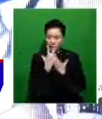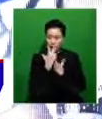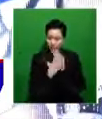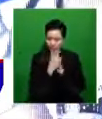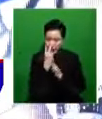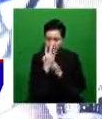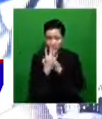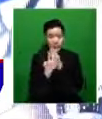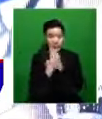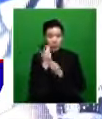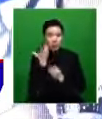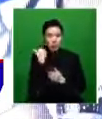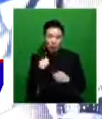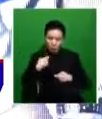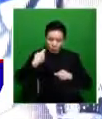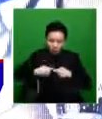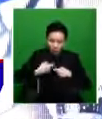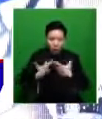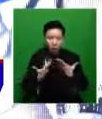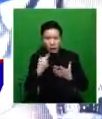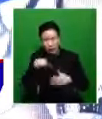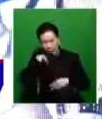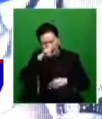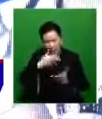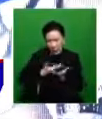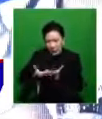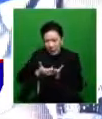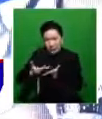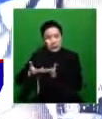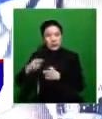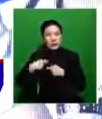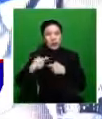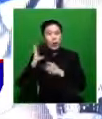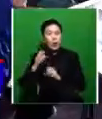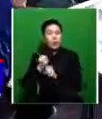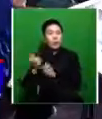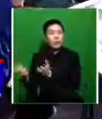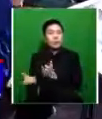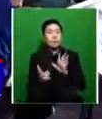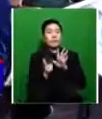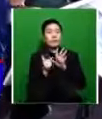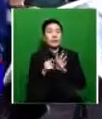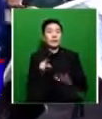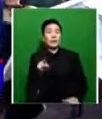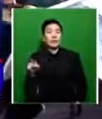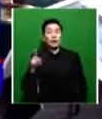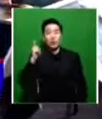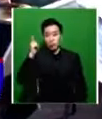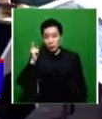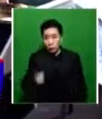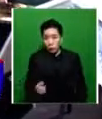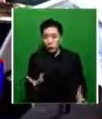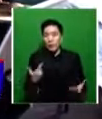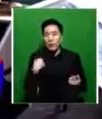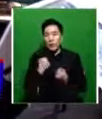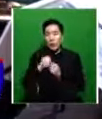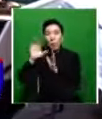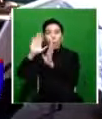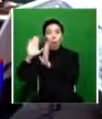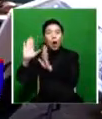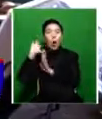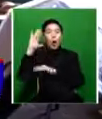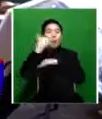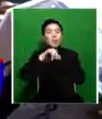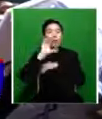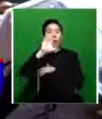แล้วเนี่ยมีความยากลำบากในการจัดซื้อเข้ามาเพราะว่าผู้ผลิตเนี่ยต้องรีเซิร์ฟไว้ในประเทศของเขา